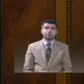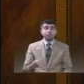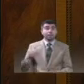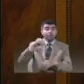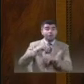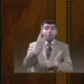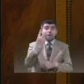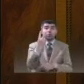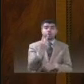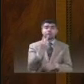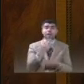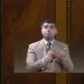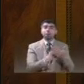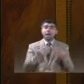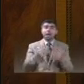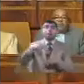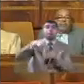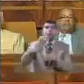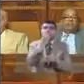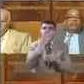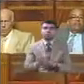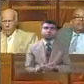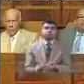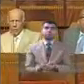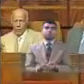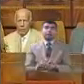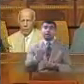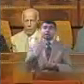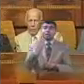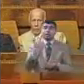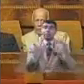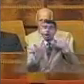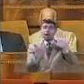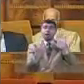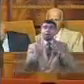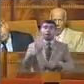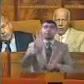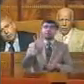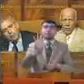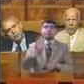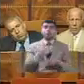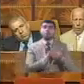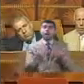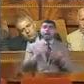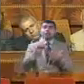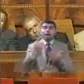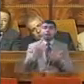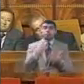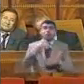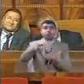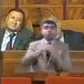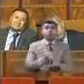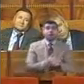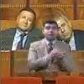21 مليار درهم غير ديال المازوت، 57 مليار درهم ديال المقصه، هذا العام 23 مليار ديال